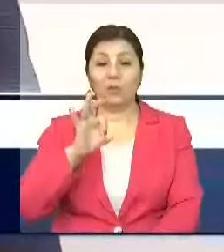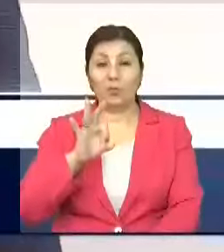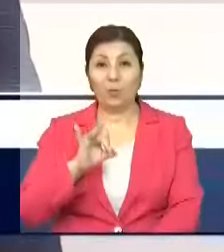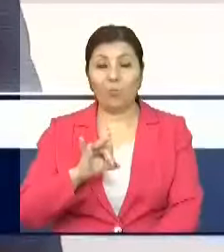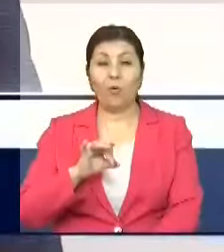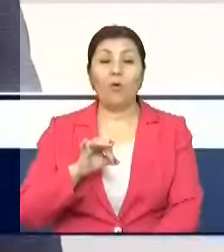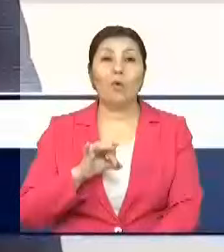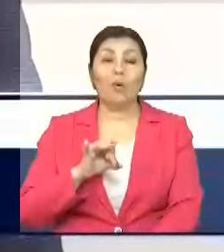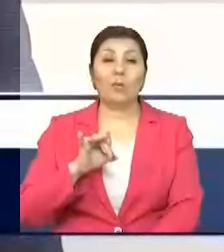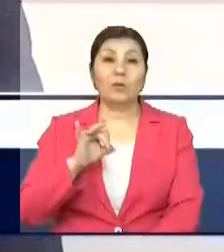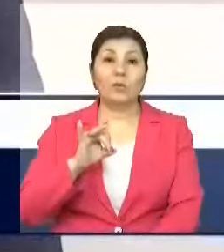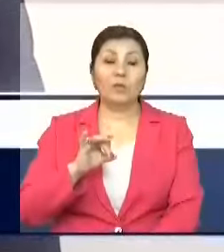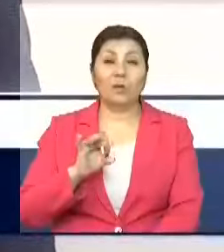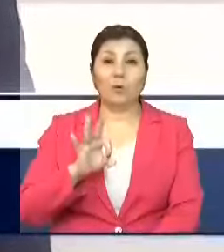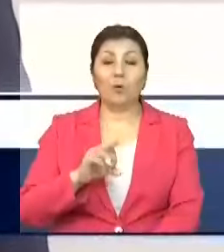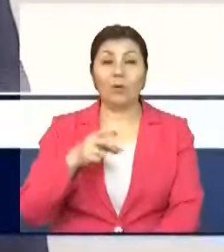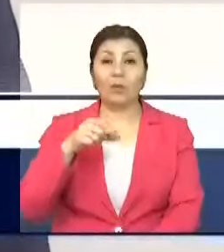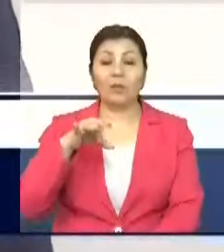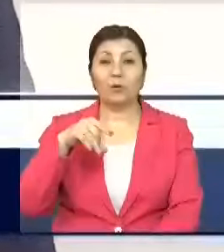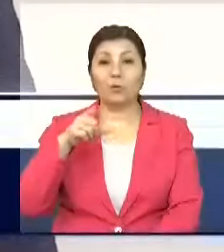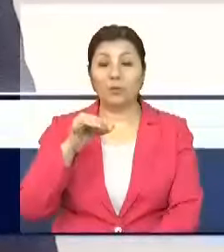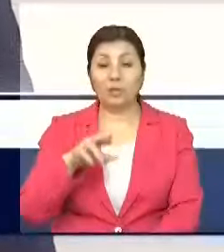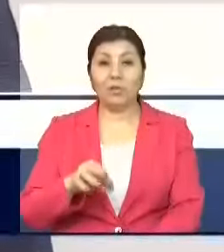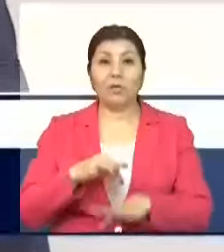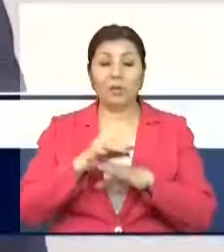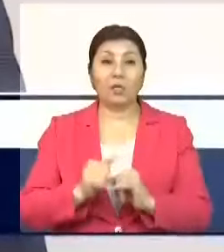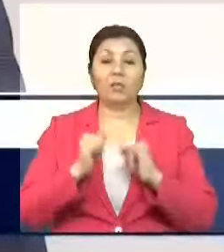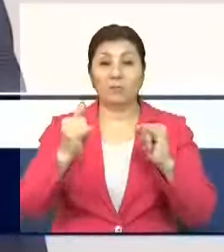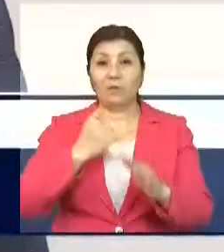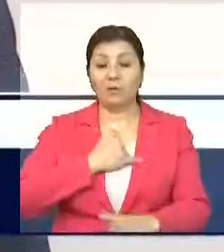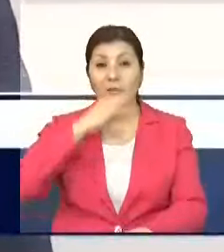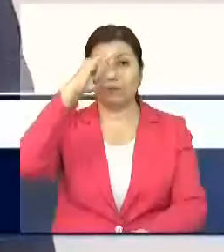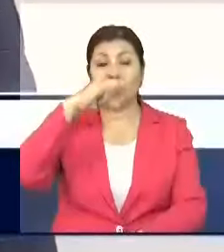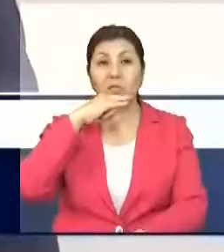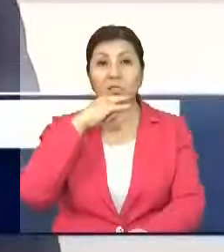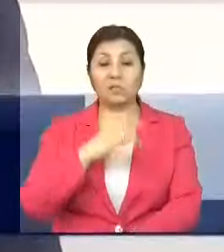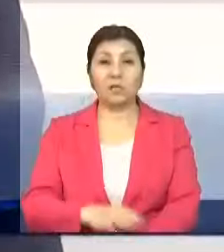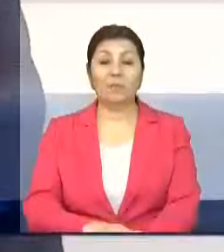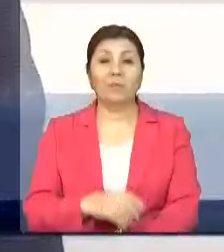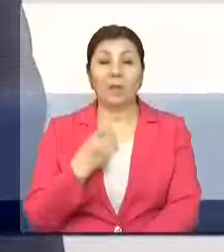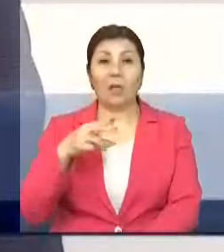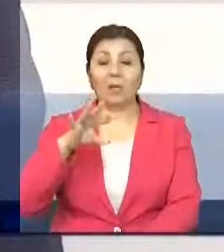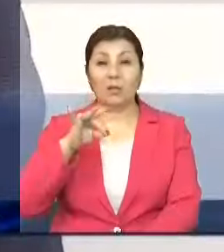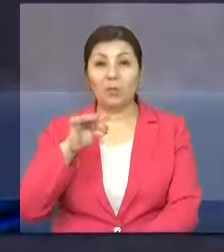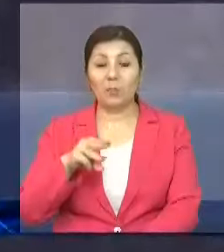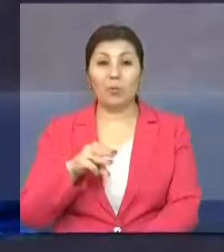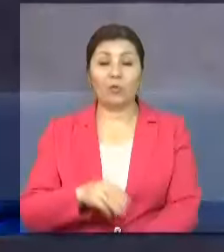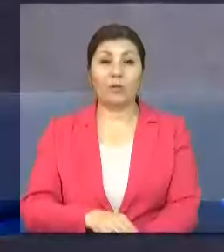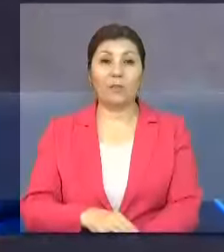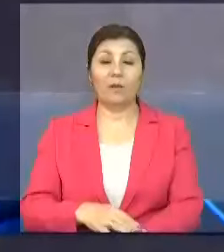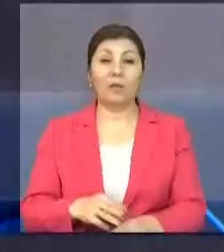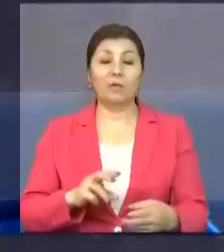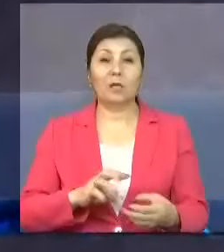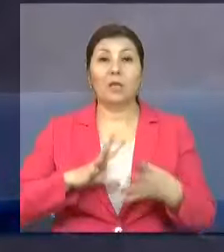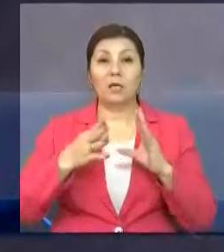Казахстане очень, как бы сказать, быстро, но однопортовая резекция — это только-только вот начинаем.